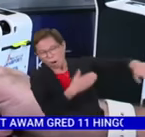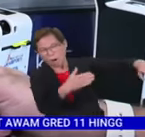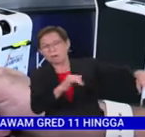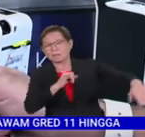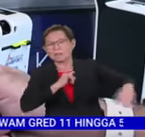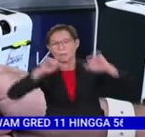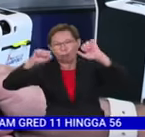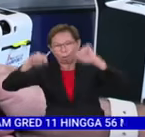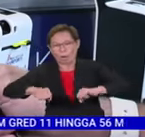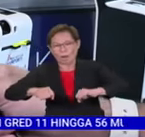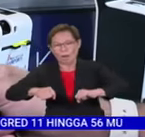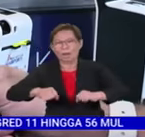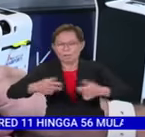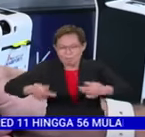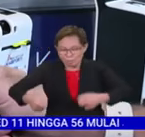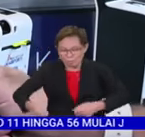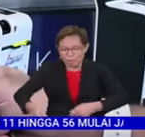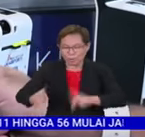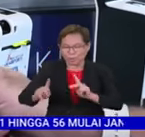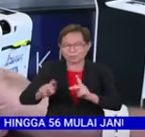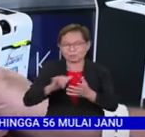so saya boleh ambil peluang tu.